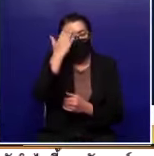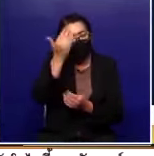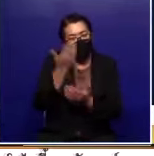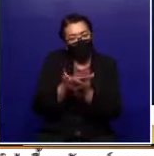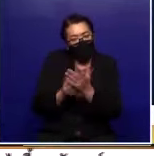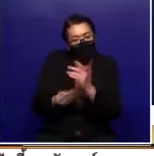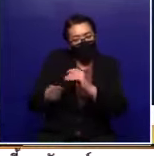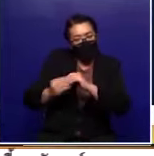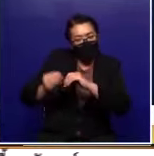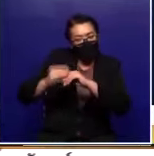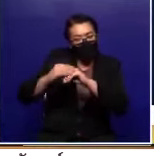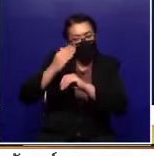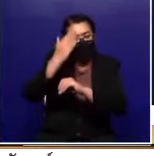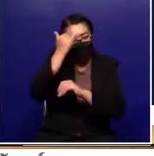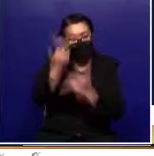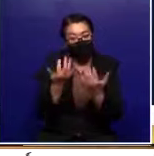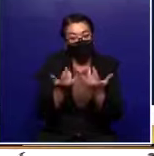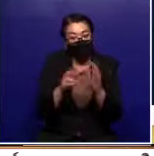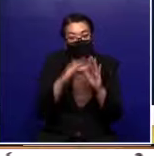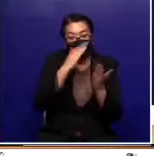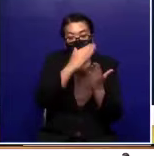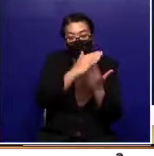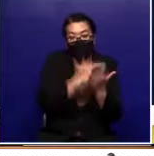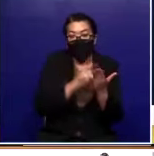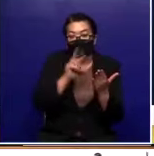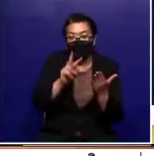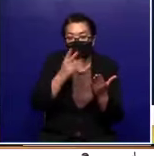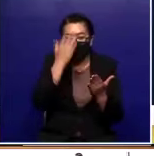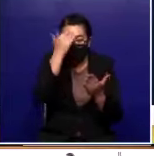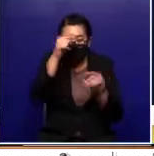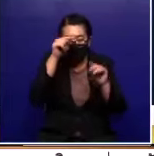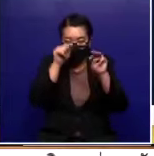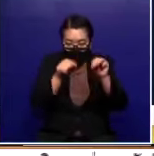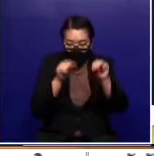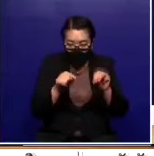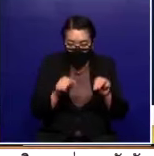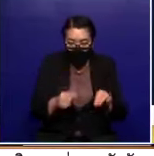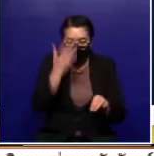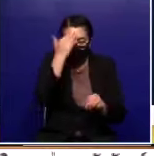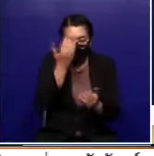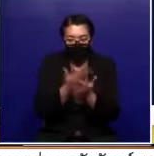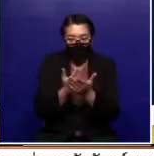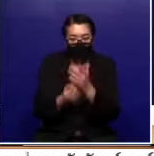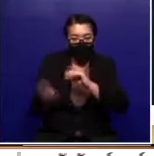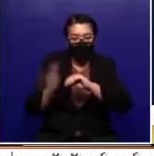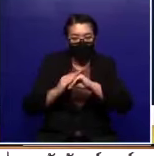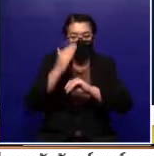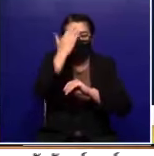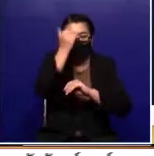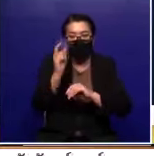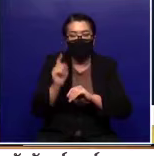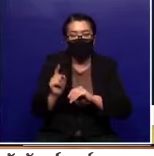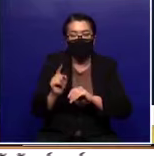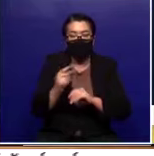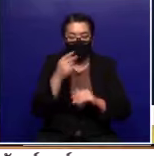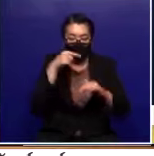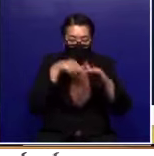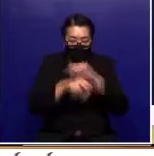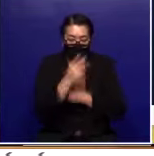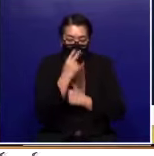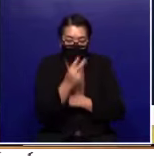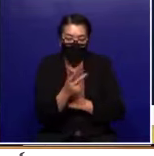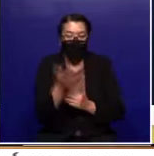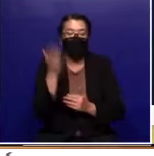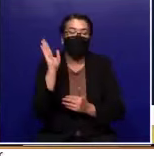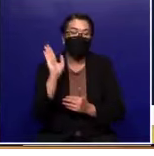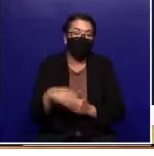ถามในวาระ2รายมาตรากันหน่อยว่าพลังงานทำอะไรปรากฏว่าไปใช้หนี้เดิมที่